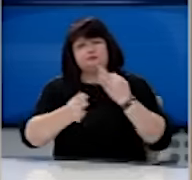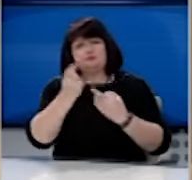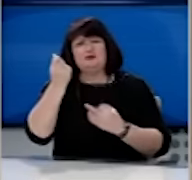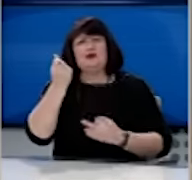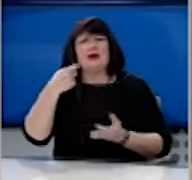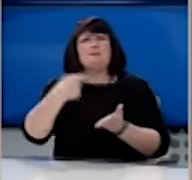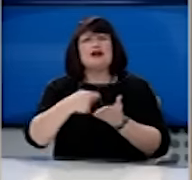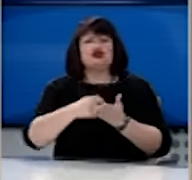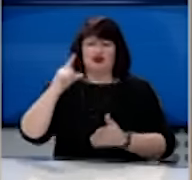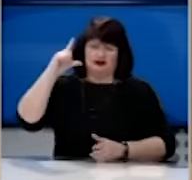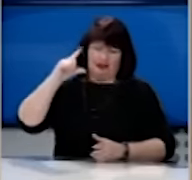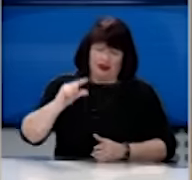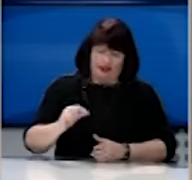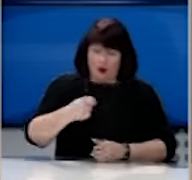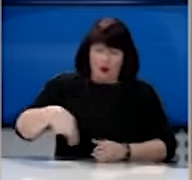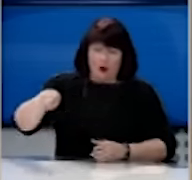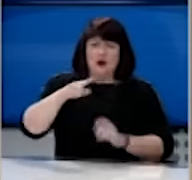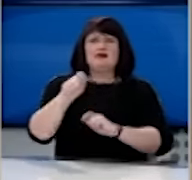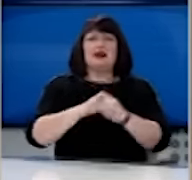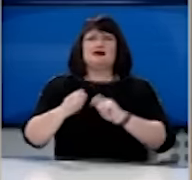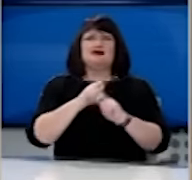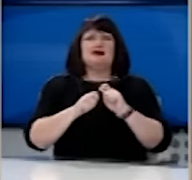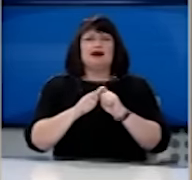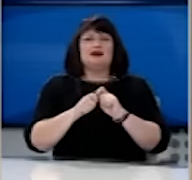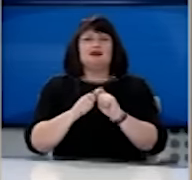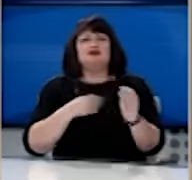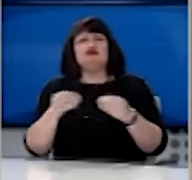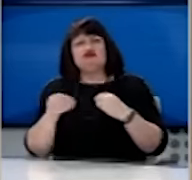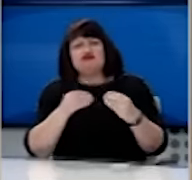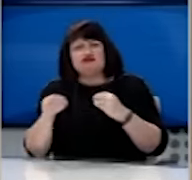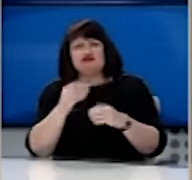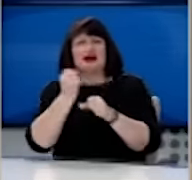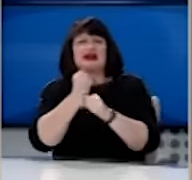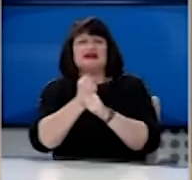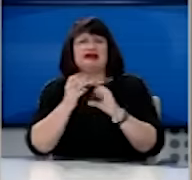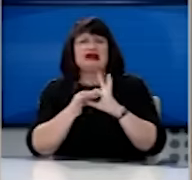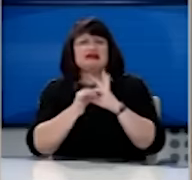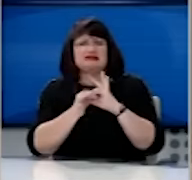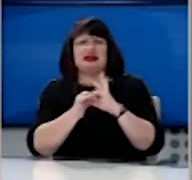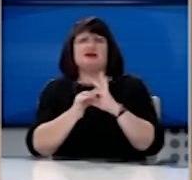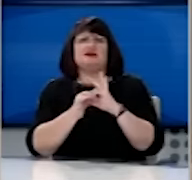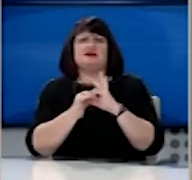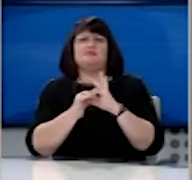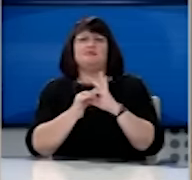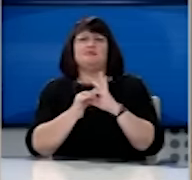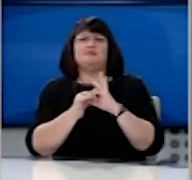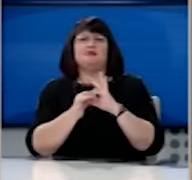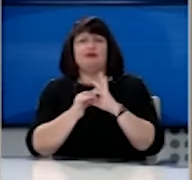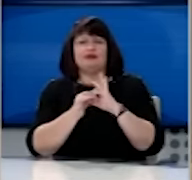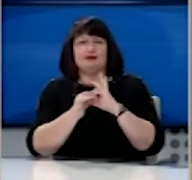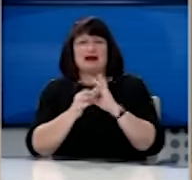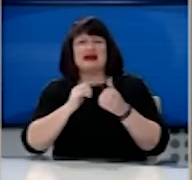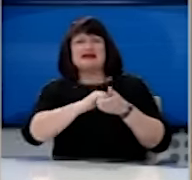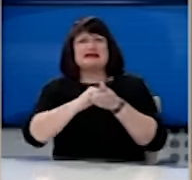μισθούς που διαμορφώσατε όλοι σας, με την ελαστικοποίηση των εργασιακών σχέσεων, με τα χτυπήματα στις